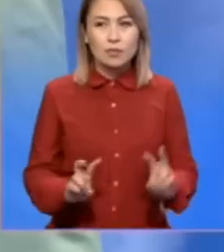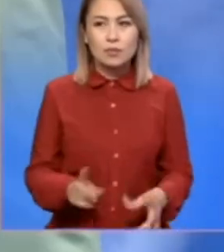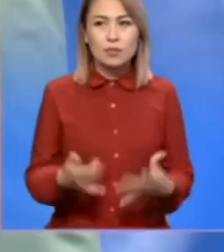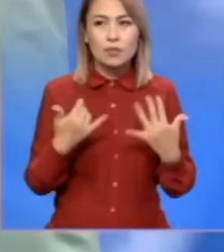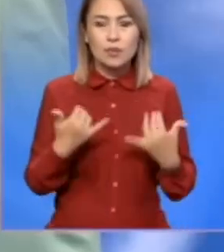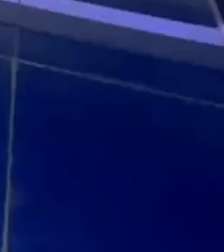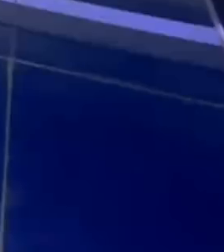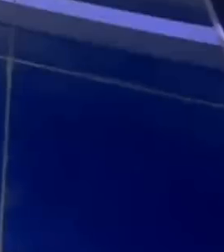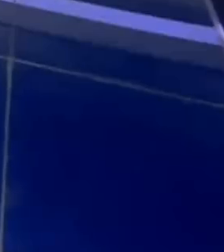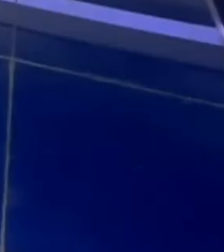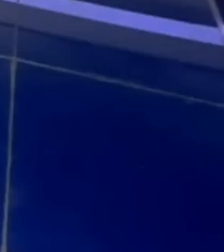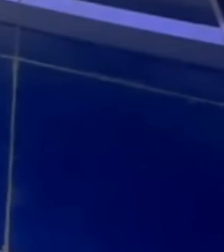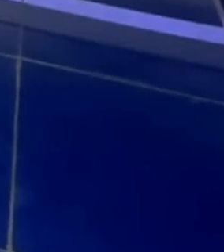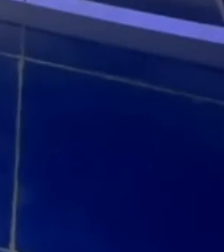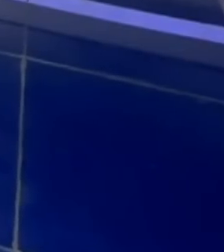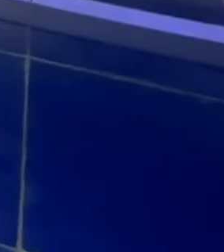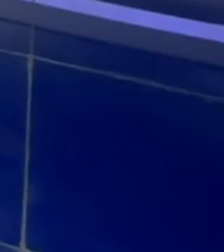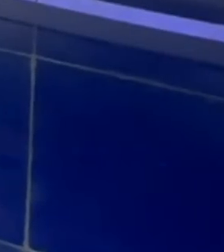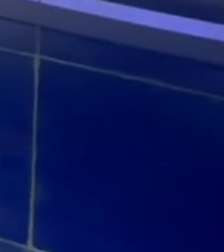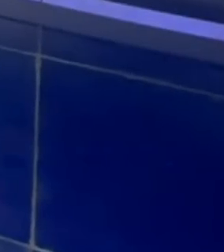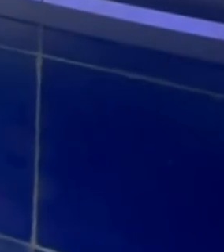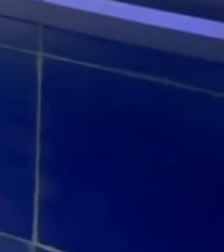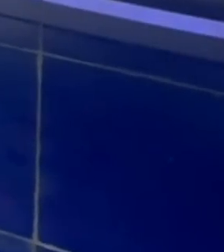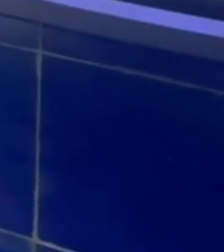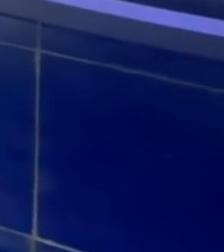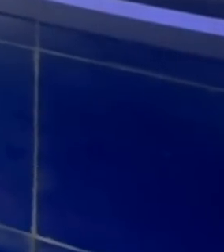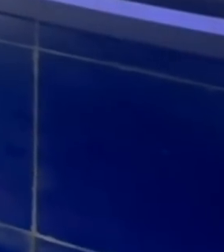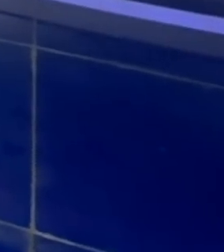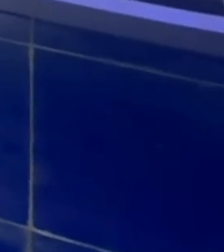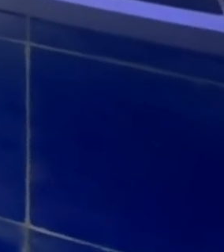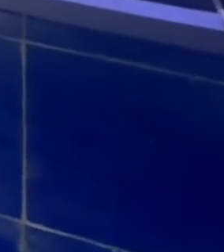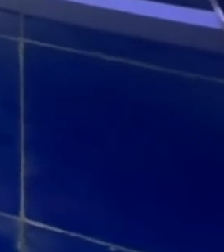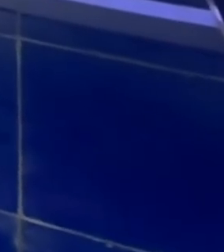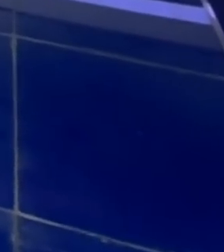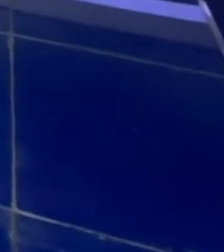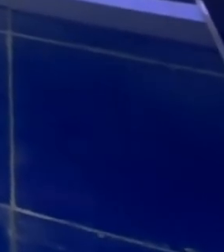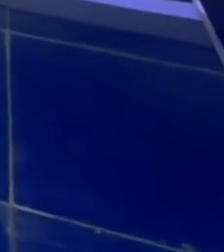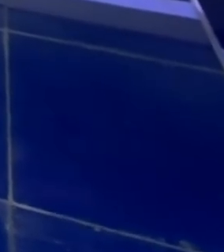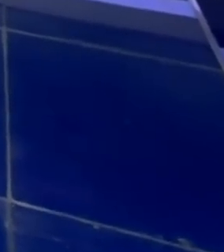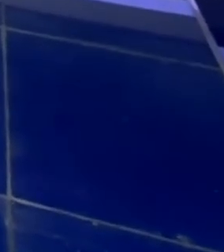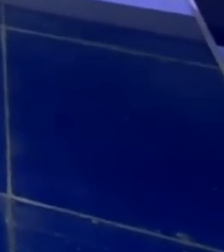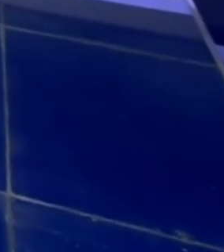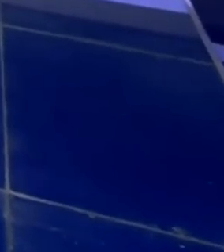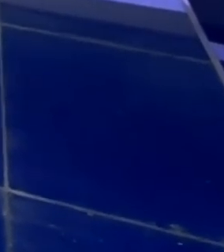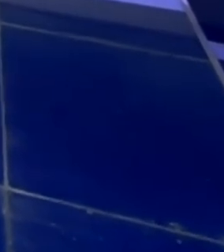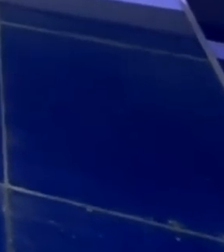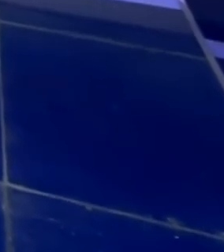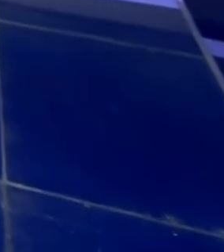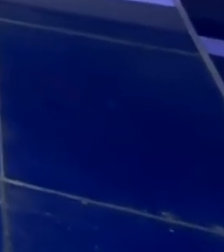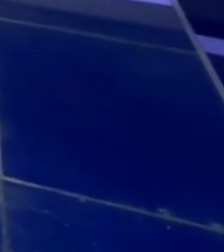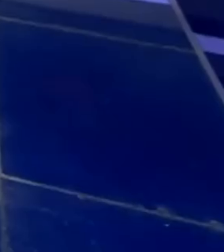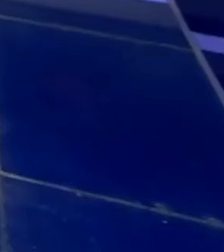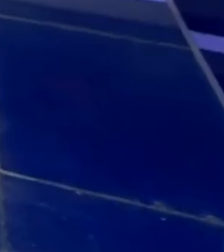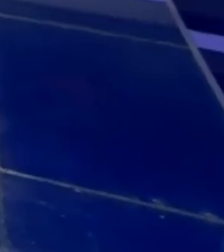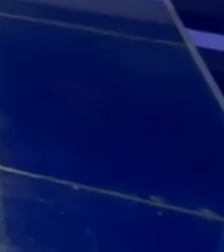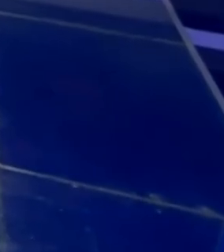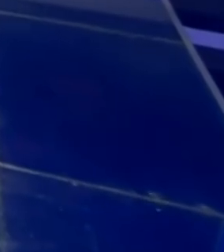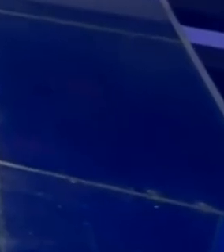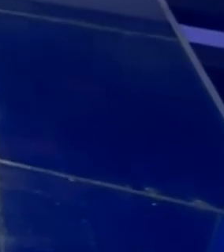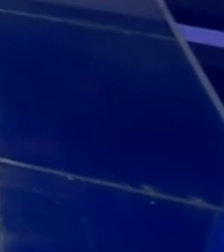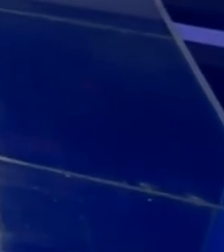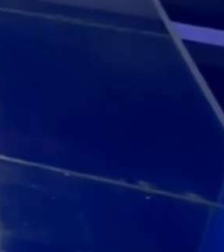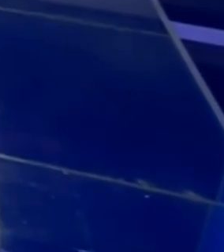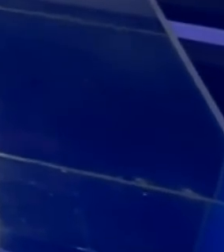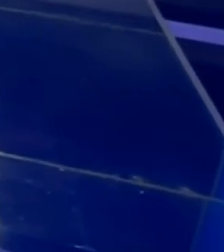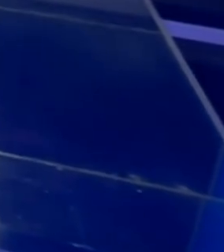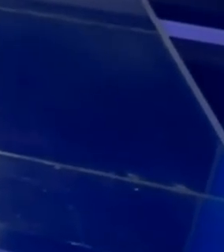мынау КТК-дағы жағдай біздің экономикамызға цифрмен емес, жалпы өзіңіз байқаған қарапайым адамның өміріне қалай әсер етуі